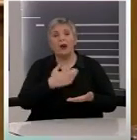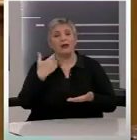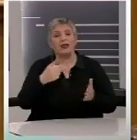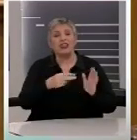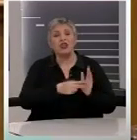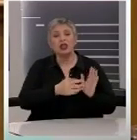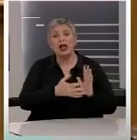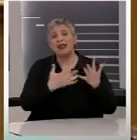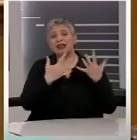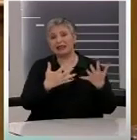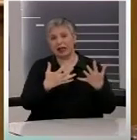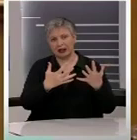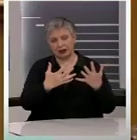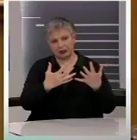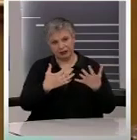2010?